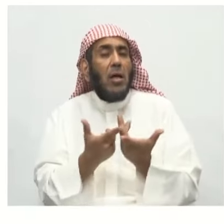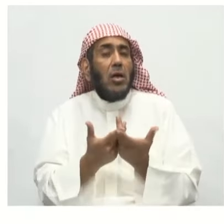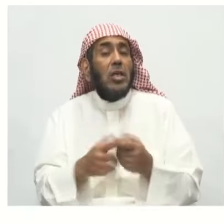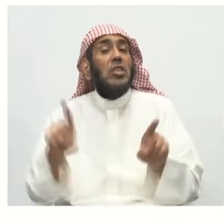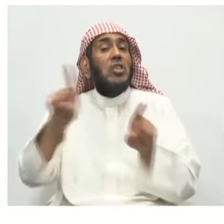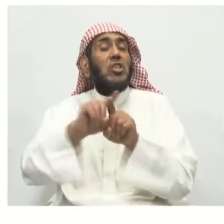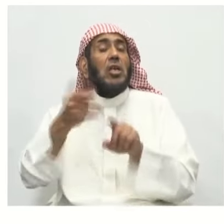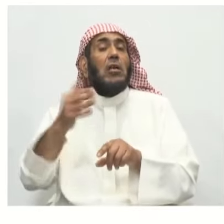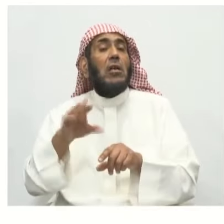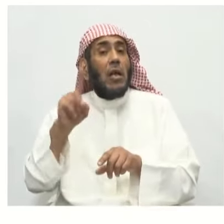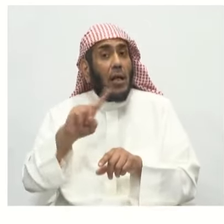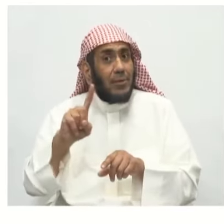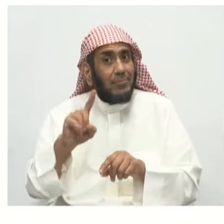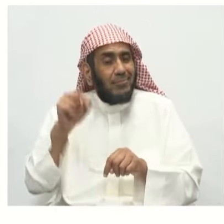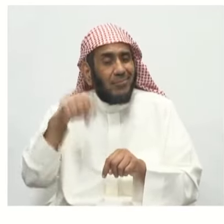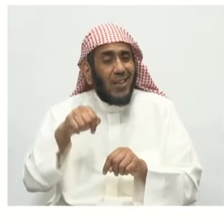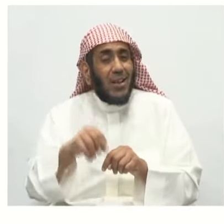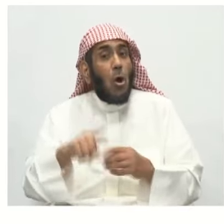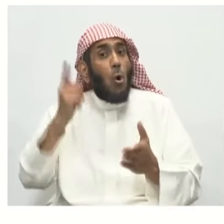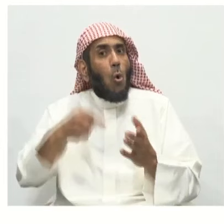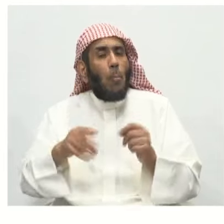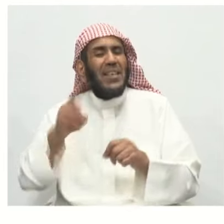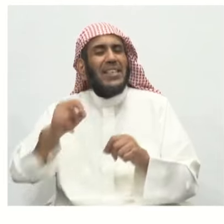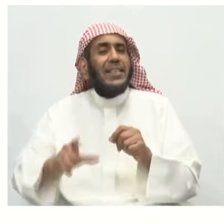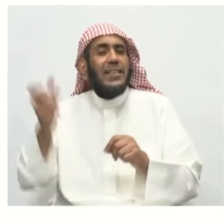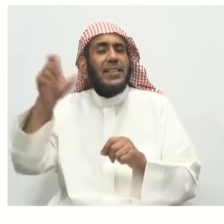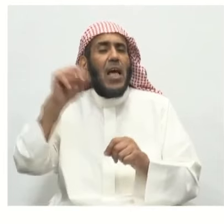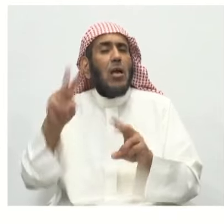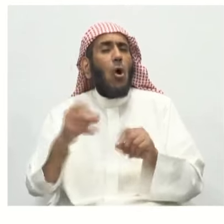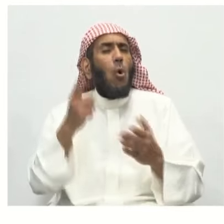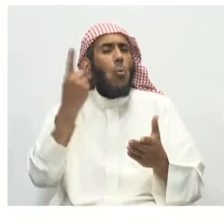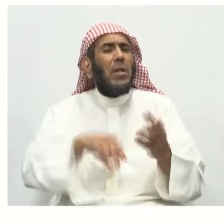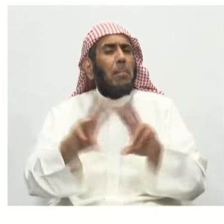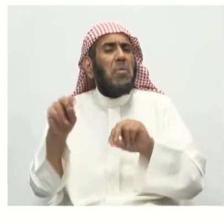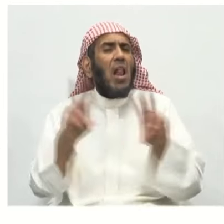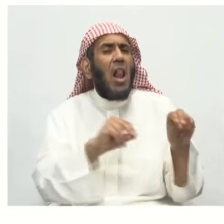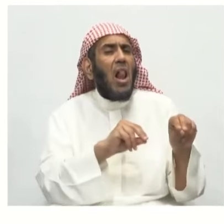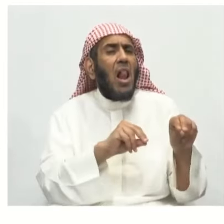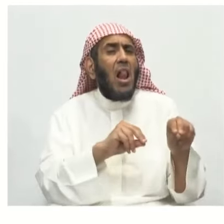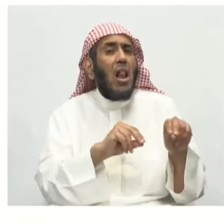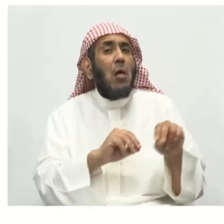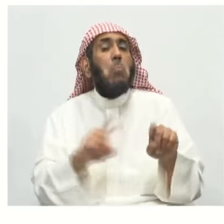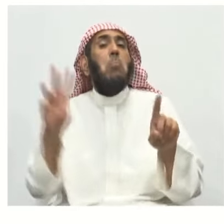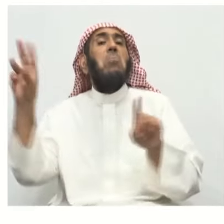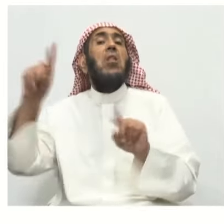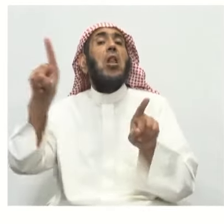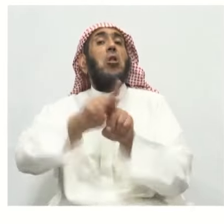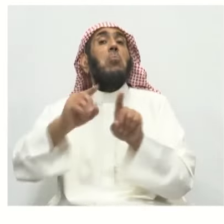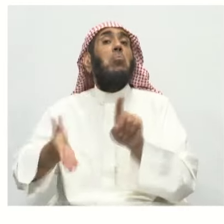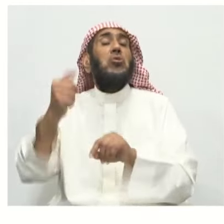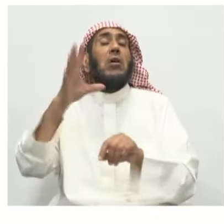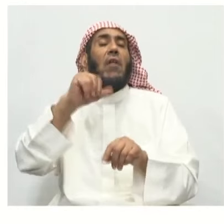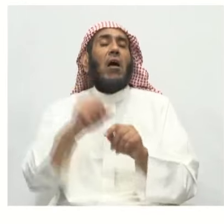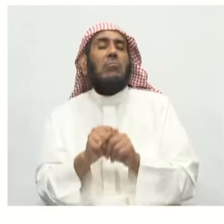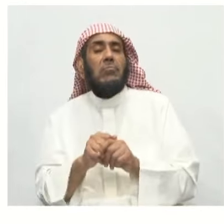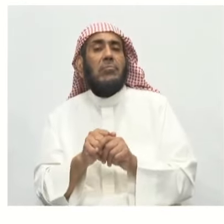شرك ليس كذلك اذا عقوبه الساعر في الاخره كعقوبه من كعقوبه المشرك احسنتم